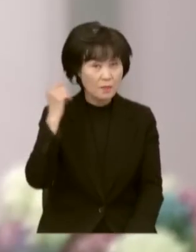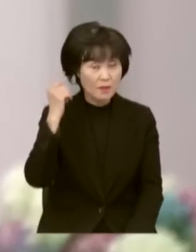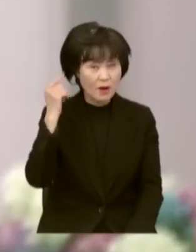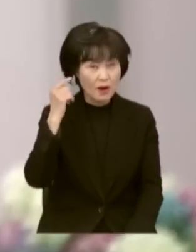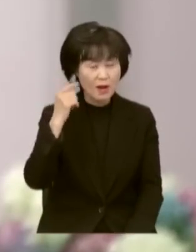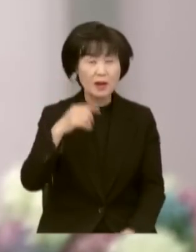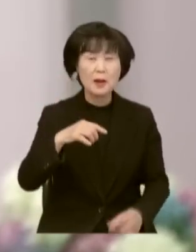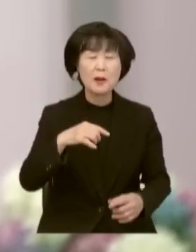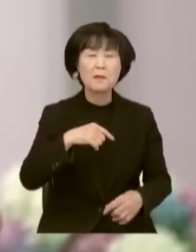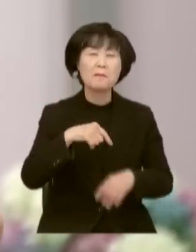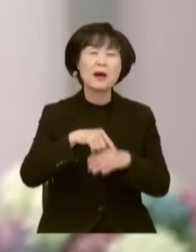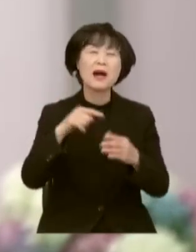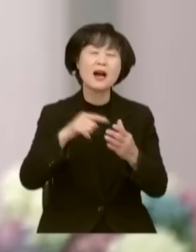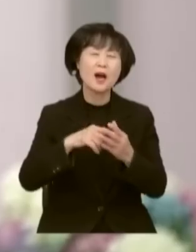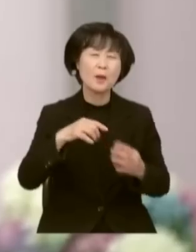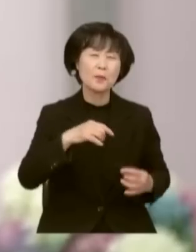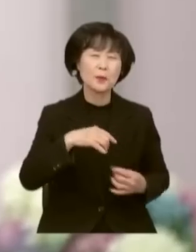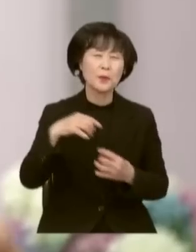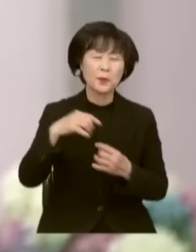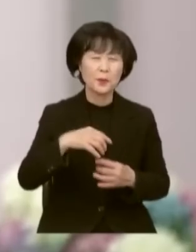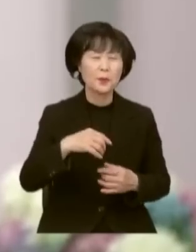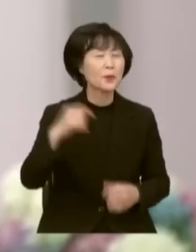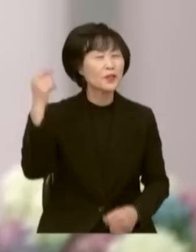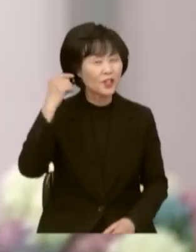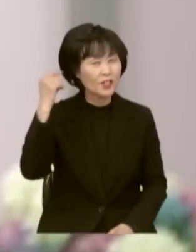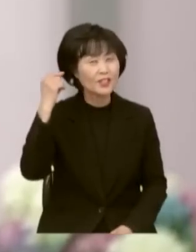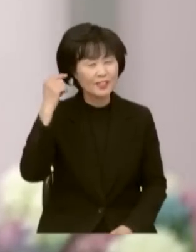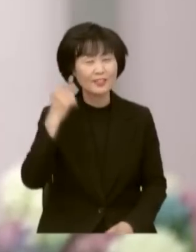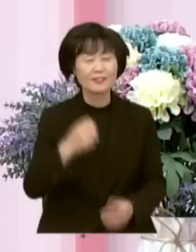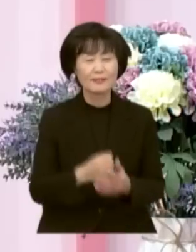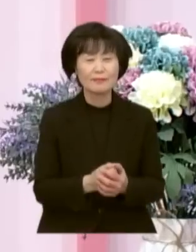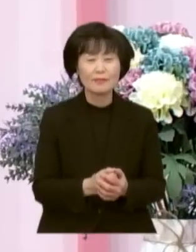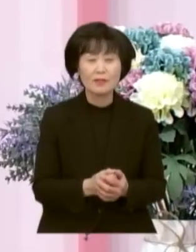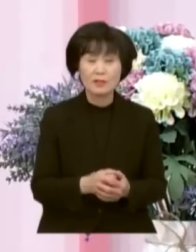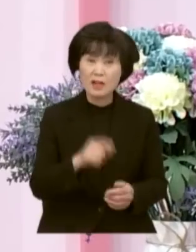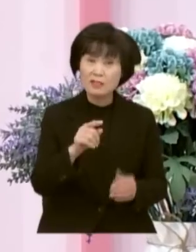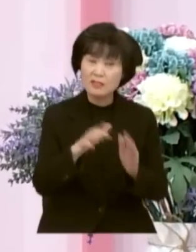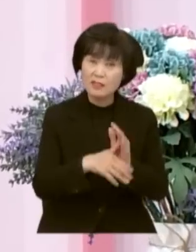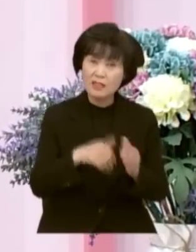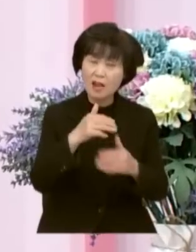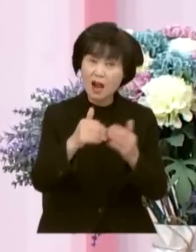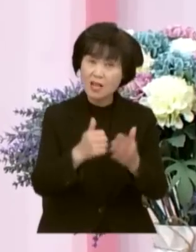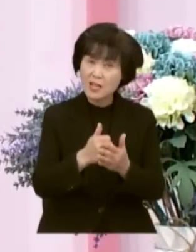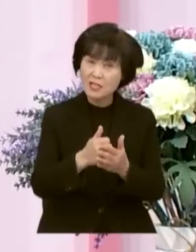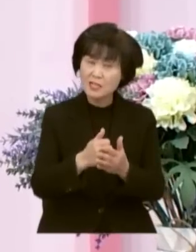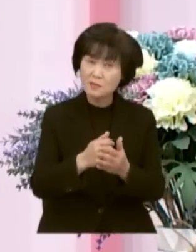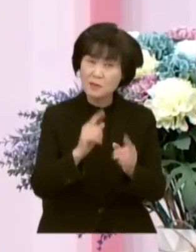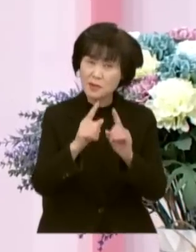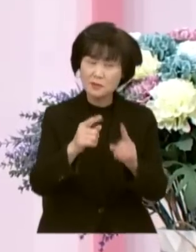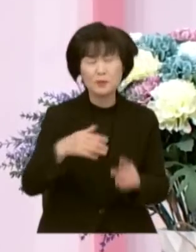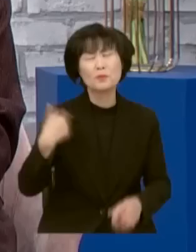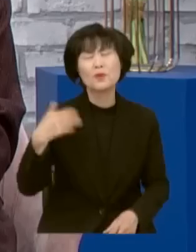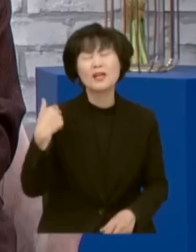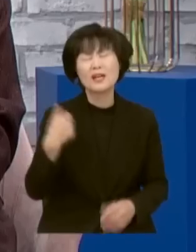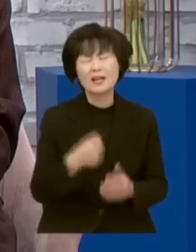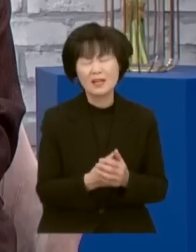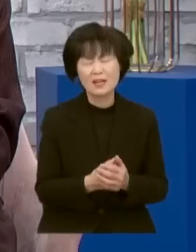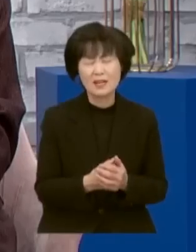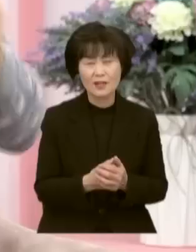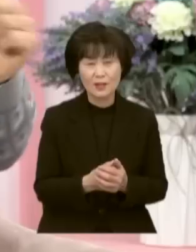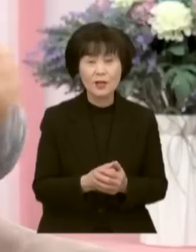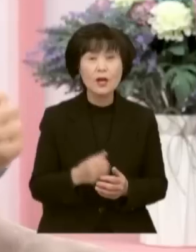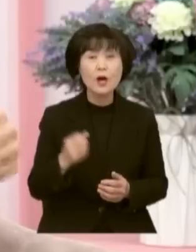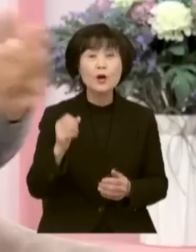아니고요. 마음으로 이렇게 들리는 음성. 음성이더라고요. 몰랐어요 그때는 그게 음성인지도. 근데요